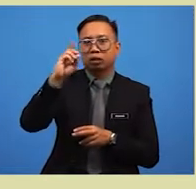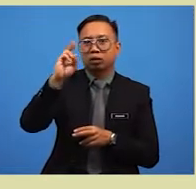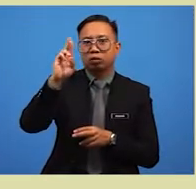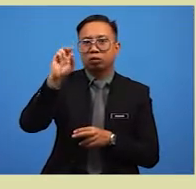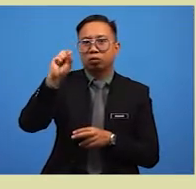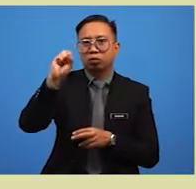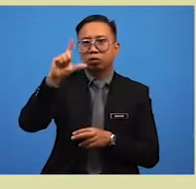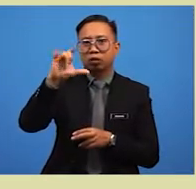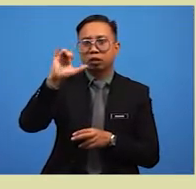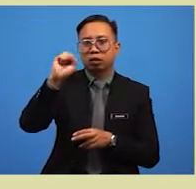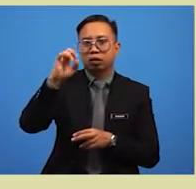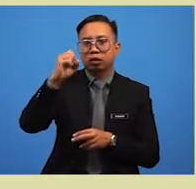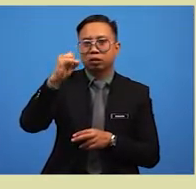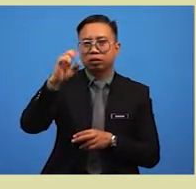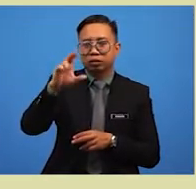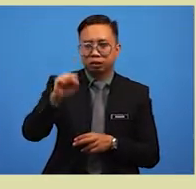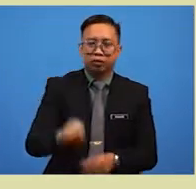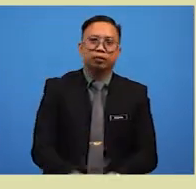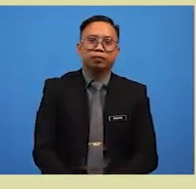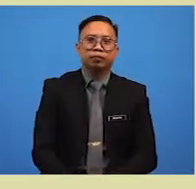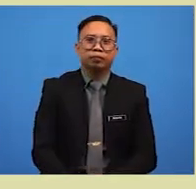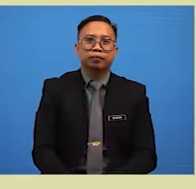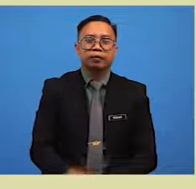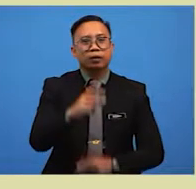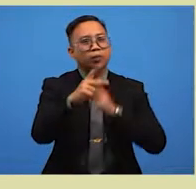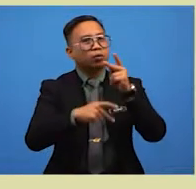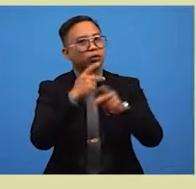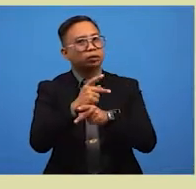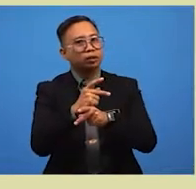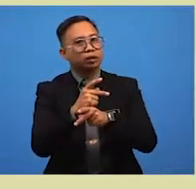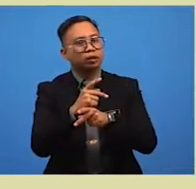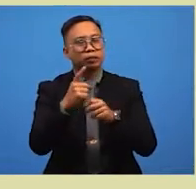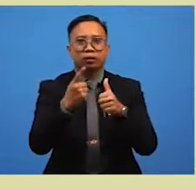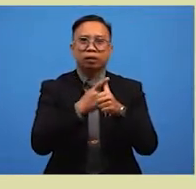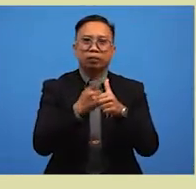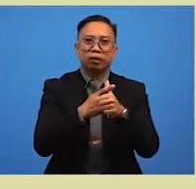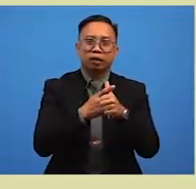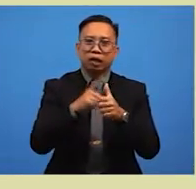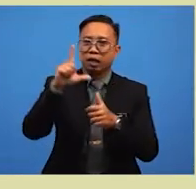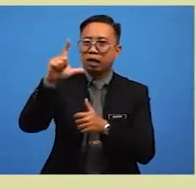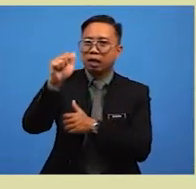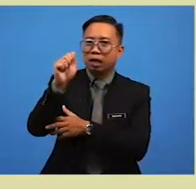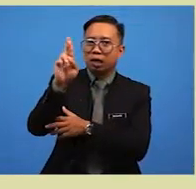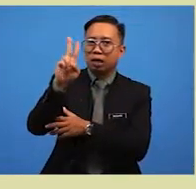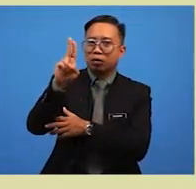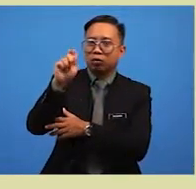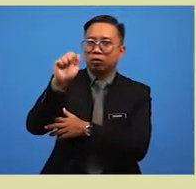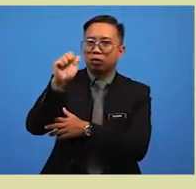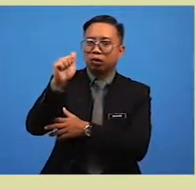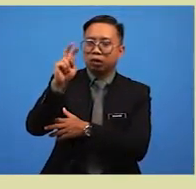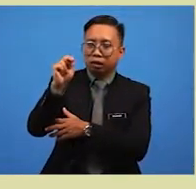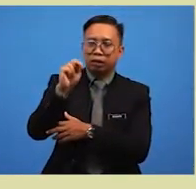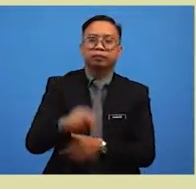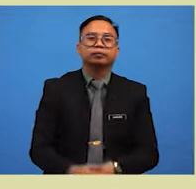H untuk penghidratan. Proses luluh hawa kimia yang pertama ialah larutan atau